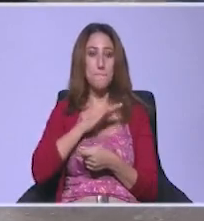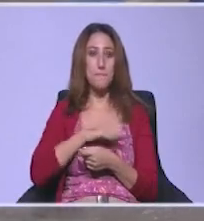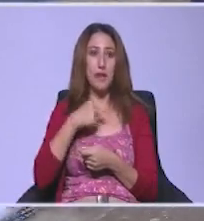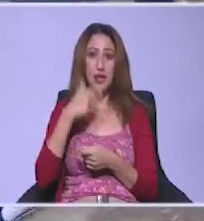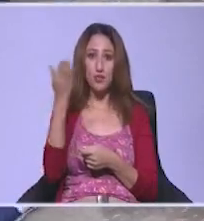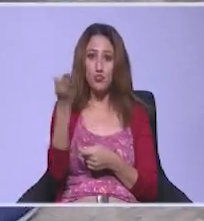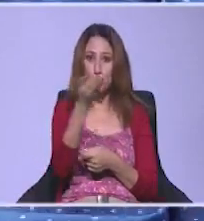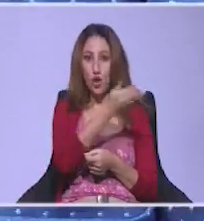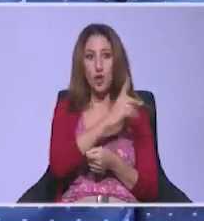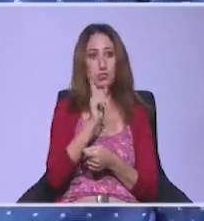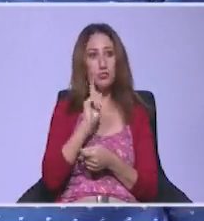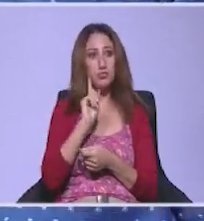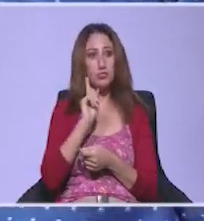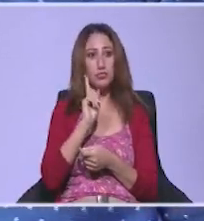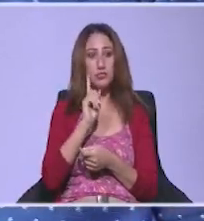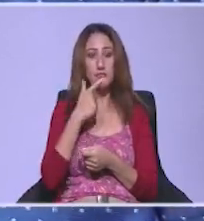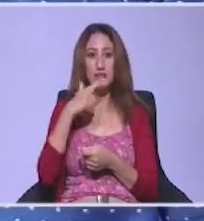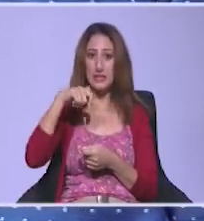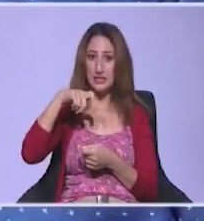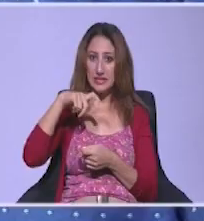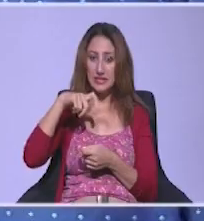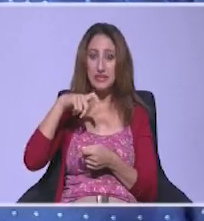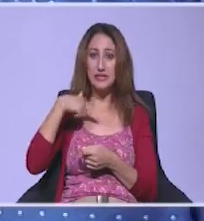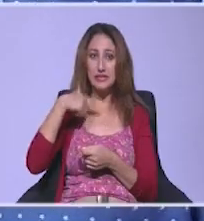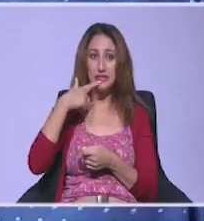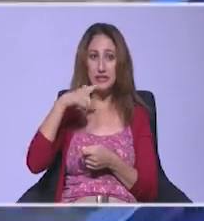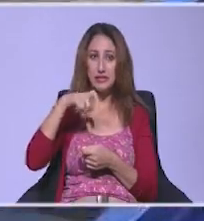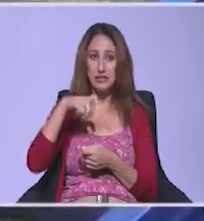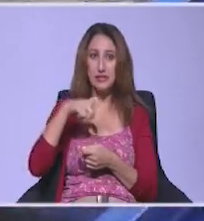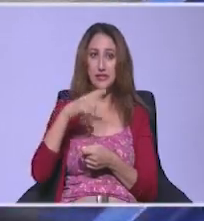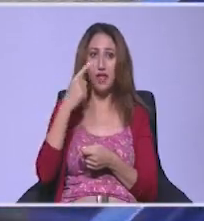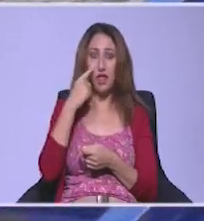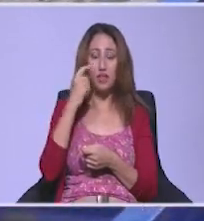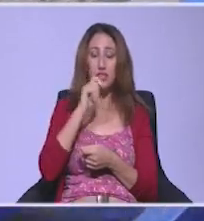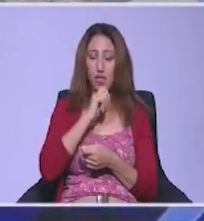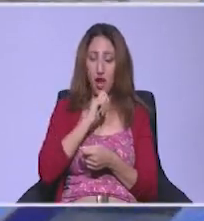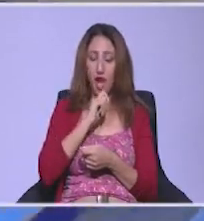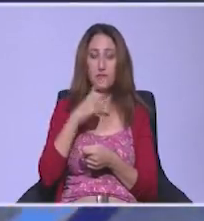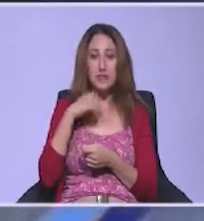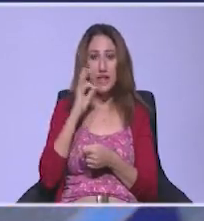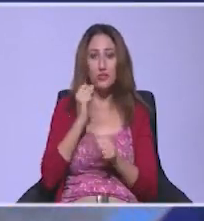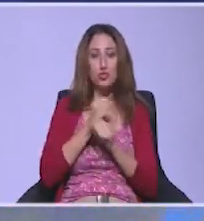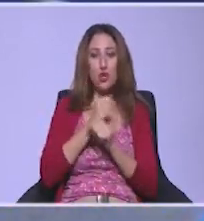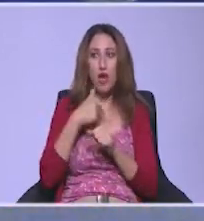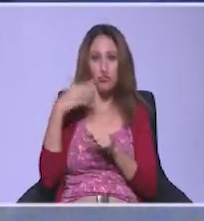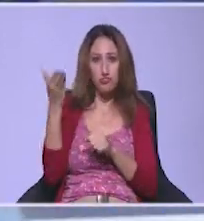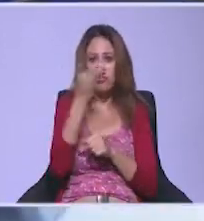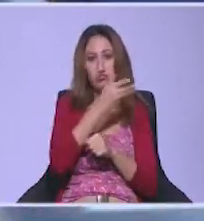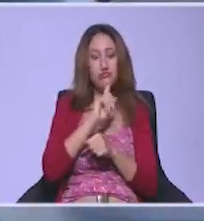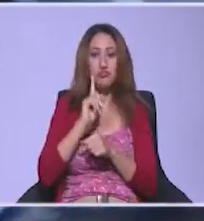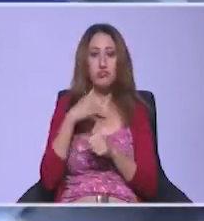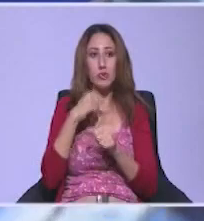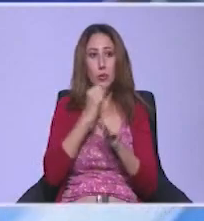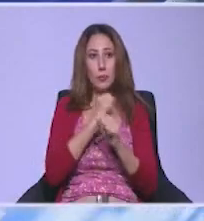احب اشتغل. انا عندي 60 سنه بس بحاول برضه اعمل اي حاجه. انا نظري ضعيف، بس برضه بقول لعلندا كده مسكن